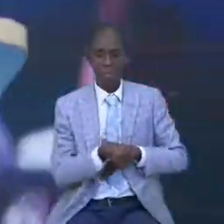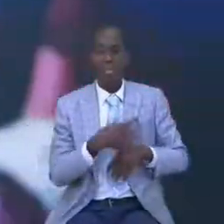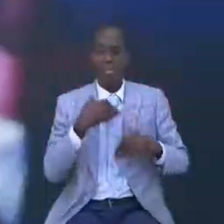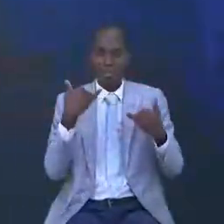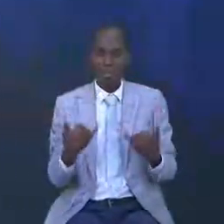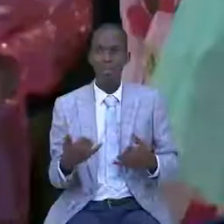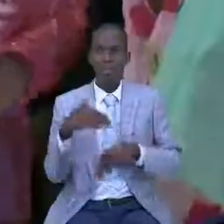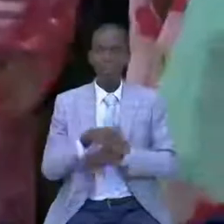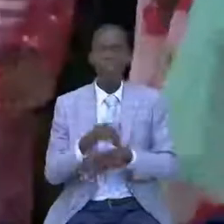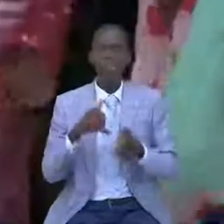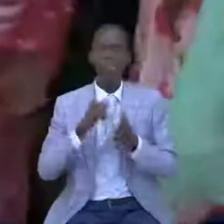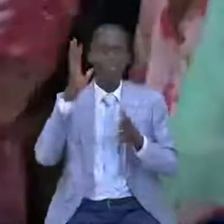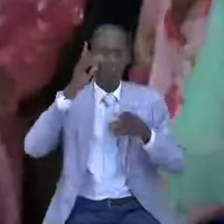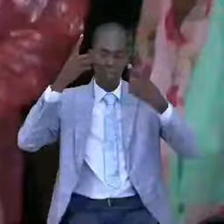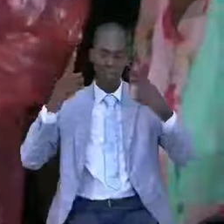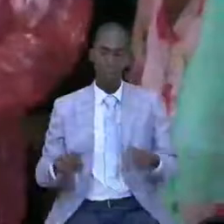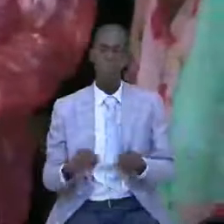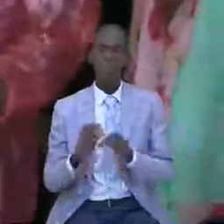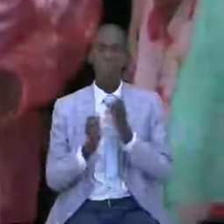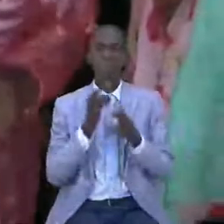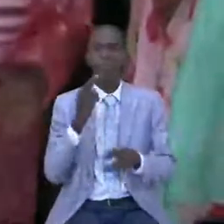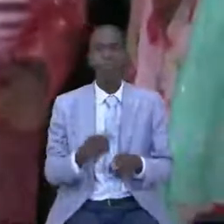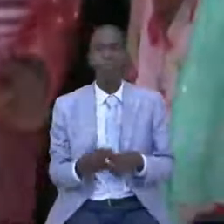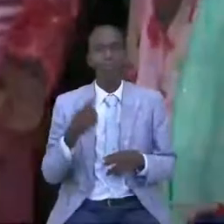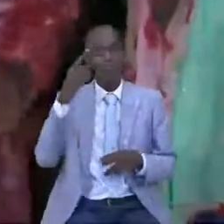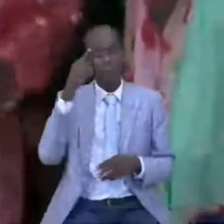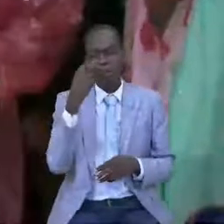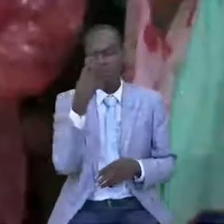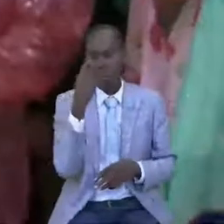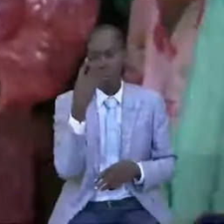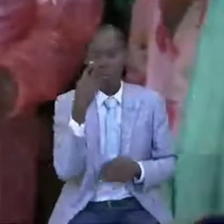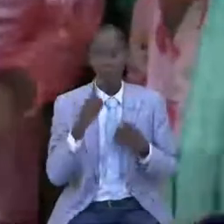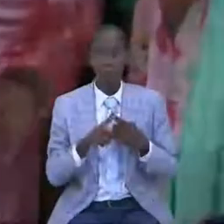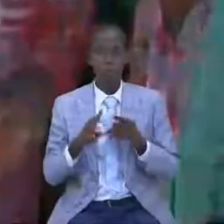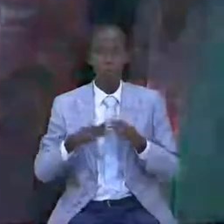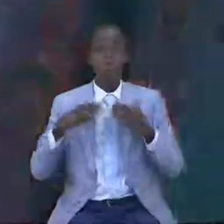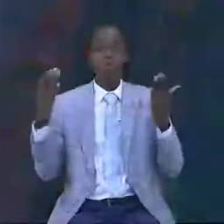maintenant sous mon pied. Et aujourd'hui, cela va s'accomplir.